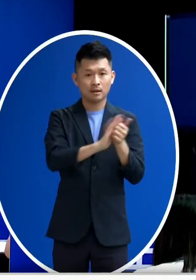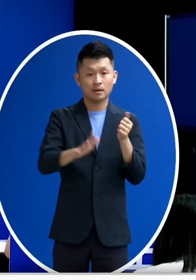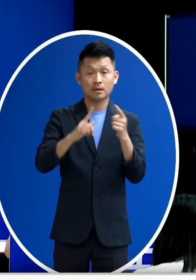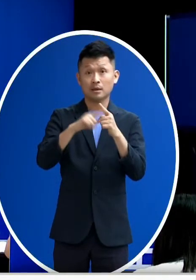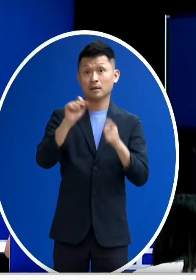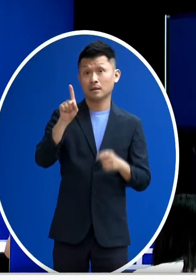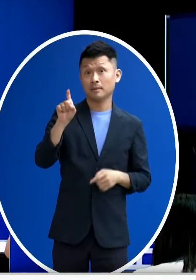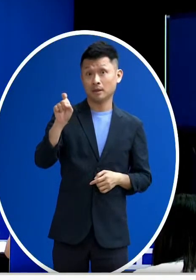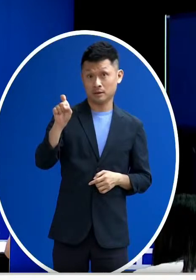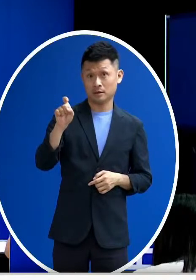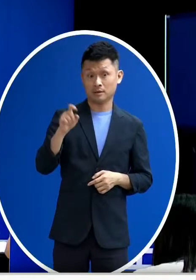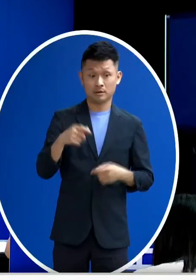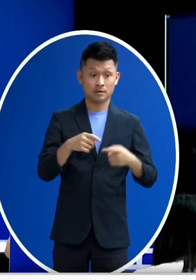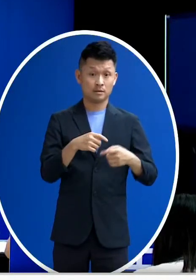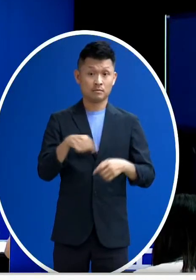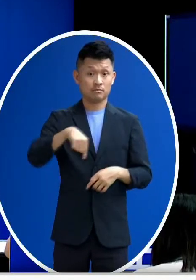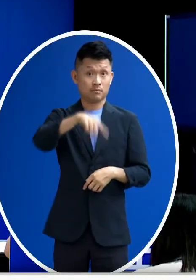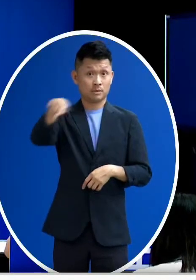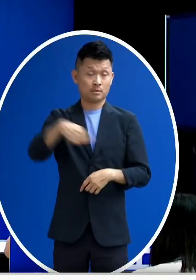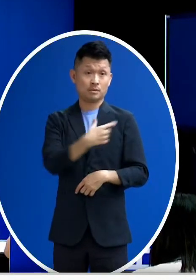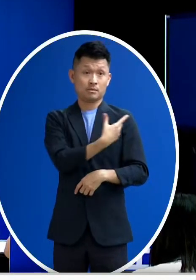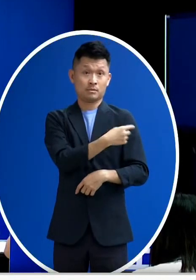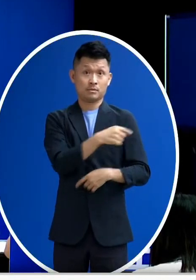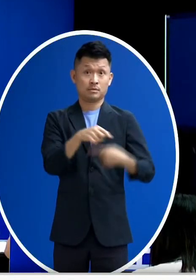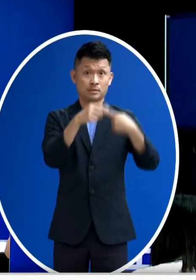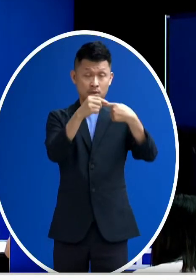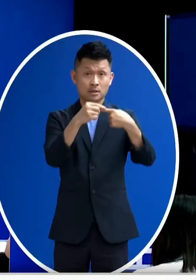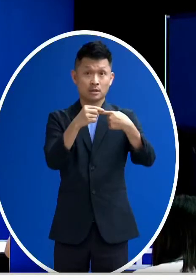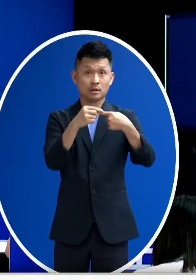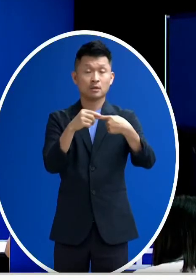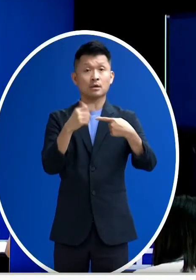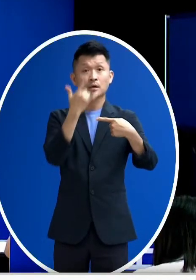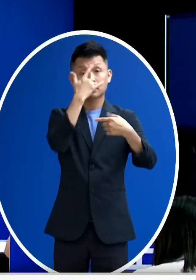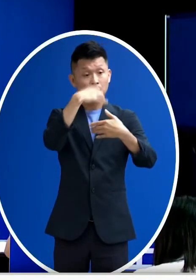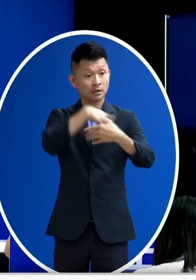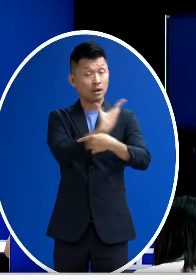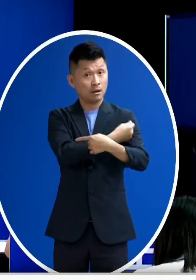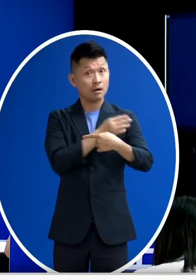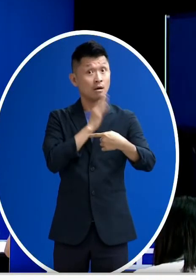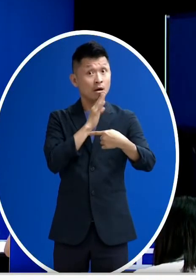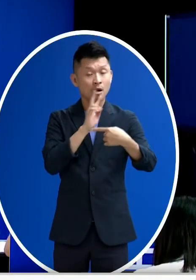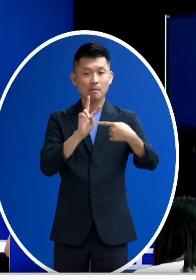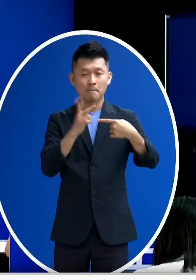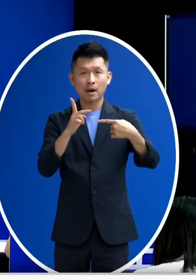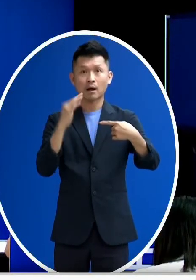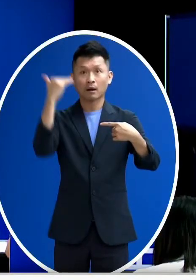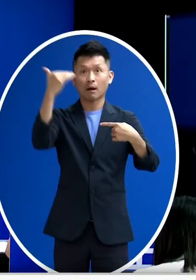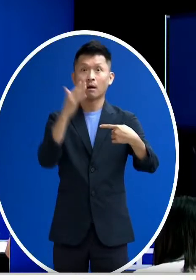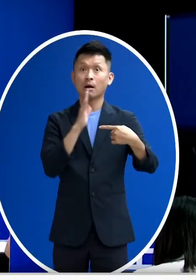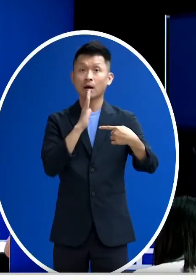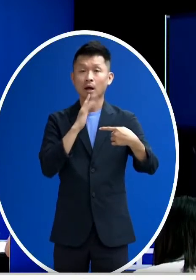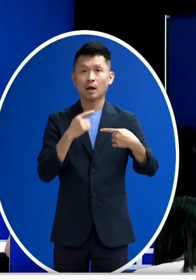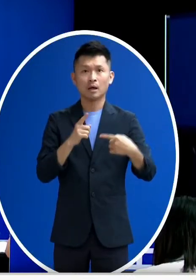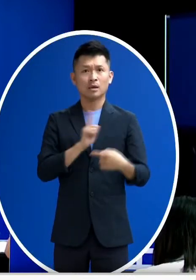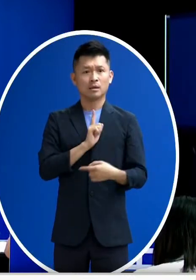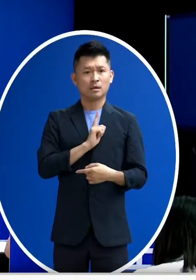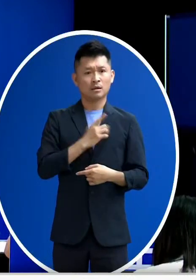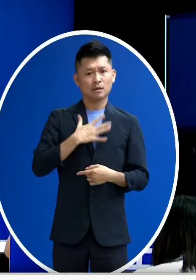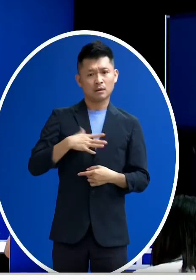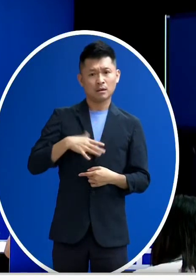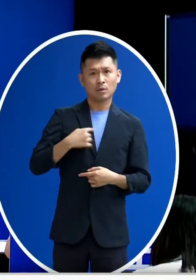想请问，他们都是第一剂打莫德纳，然后被误登成打高端吗？那如果他们要怎么样子知道自己有没有被误